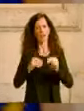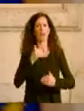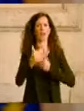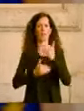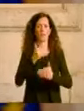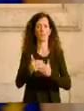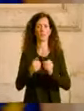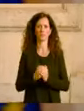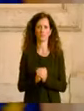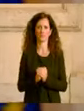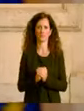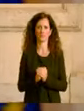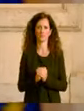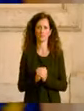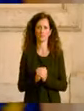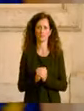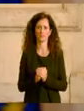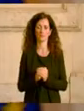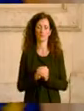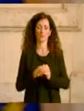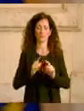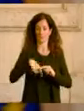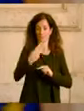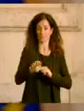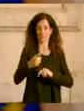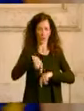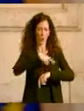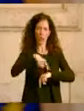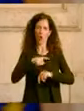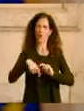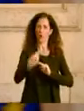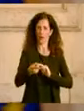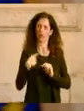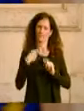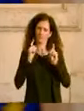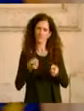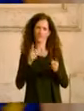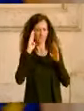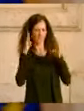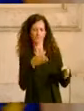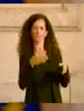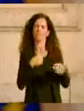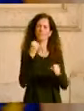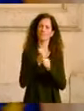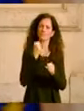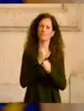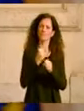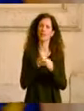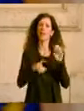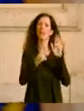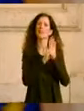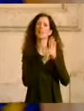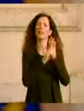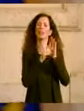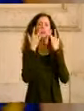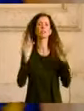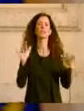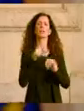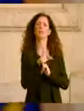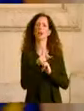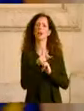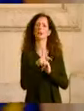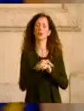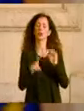Adesso ci dedicheremo nelle prossime ore, senza tregua, ci dedicheremo al decreto sulle semplificazioni